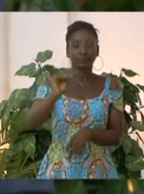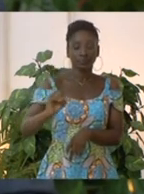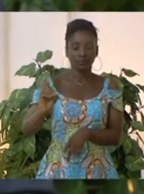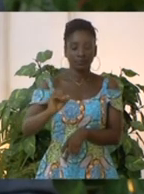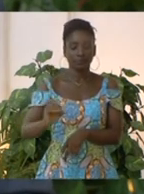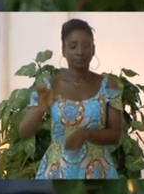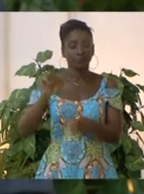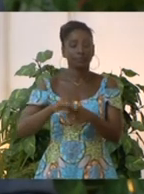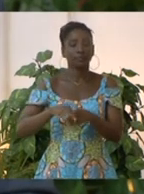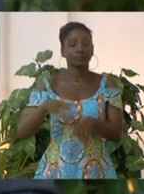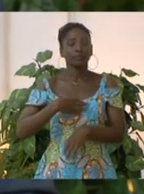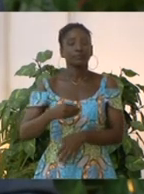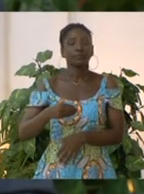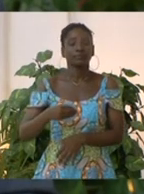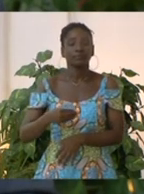Bulletin blanc,